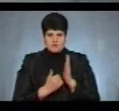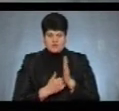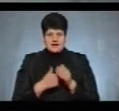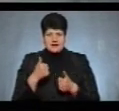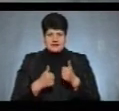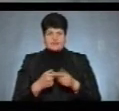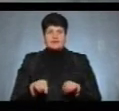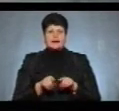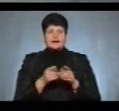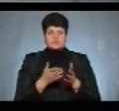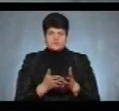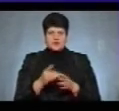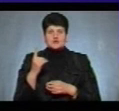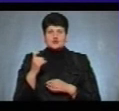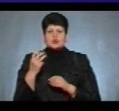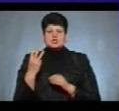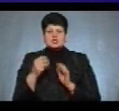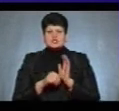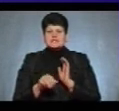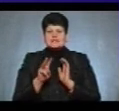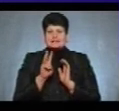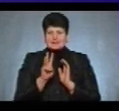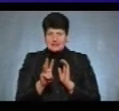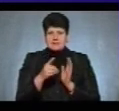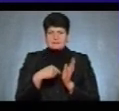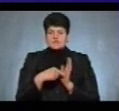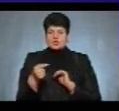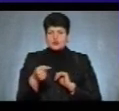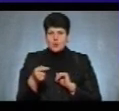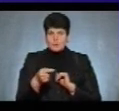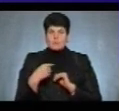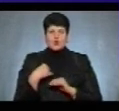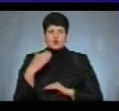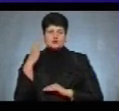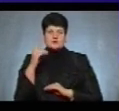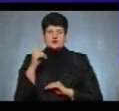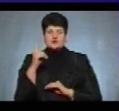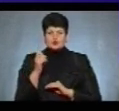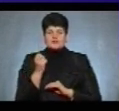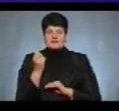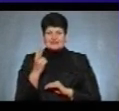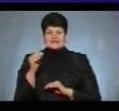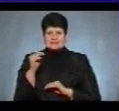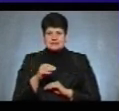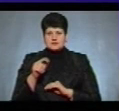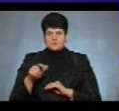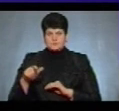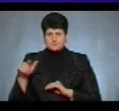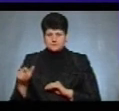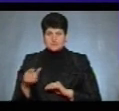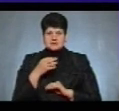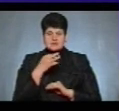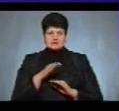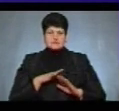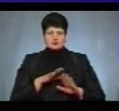кандидатів такий. У 163 окрузі, який охоплює місто Тернопіль, проголосували майже 112 тисяч осіб. Як повідомив заступник